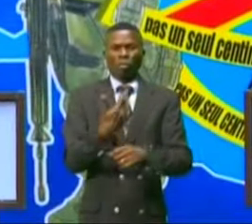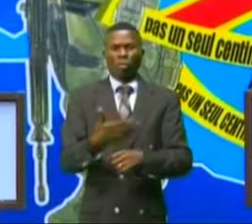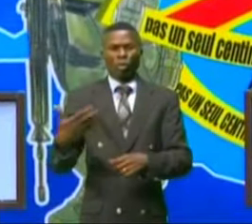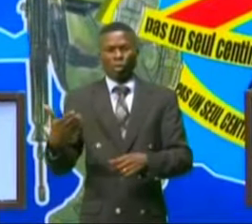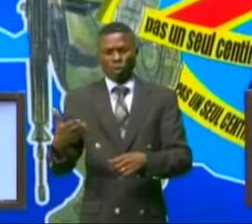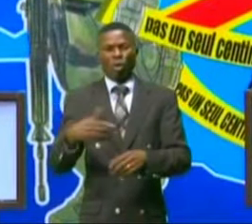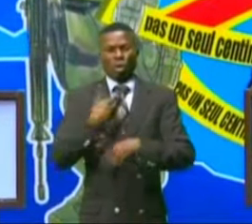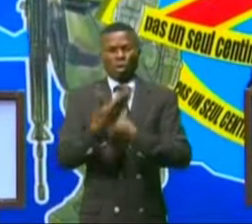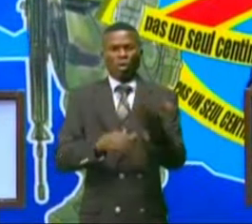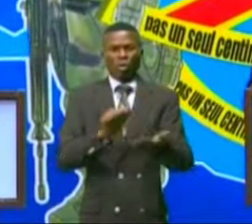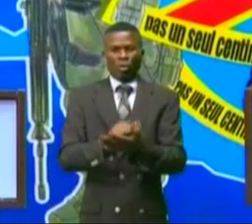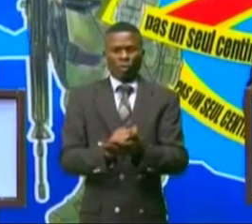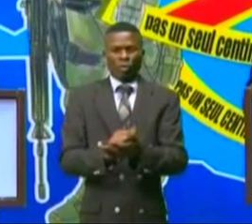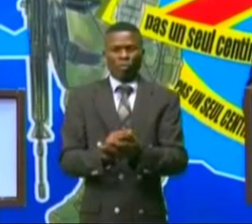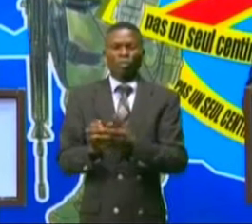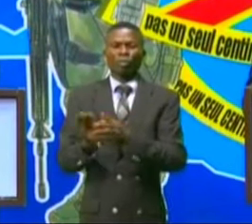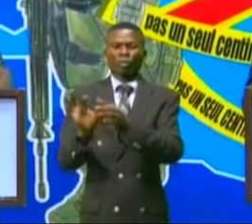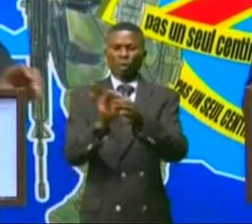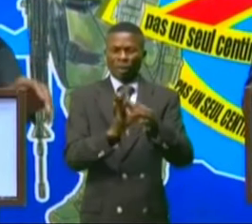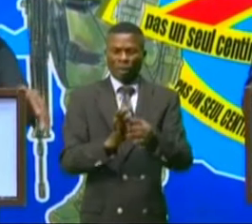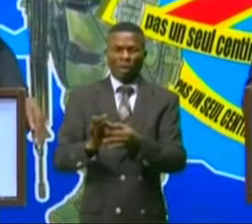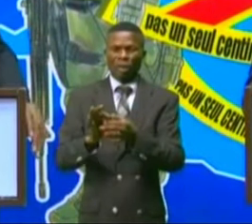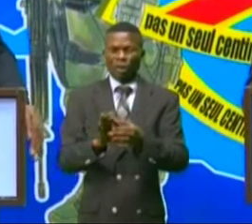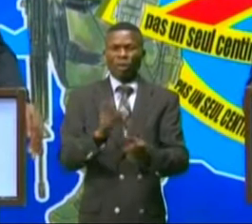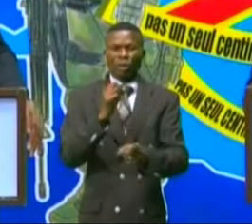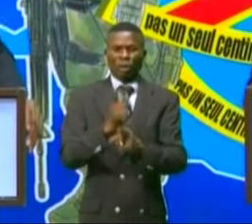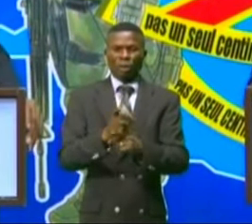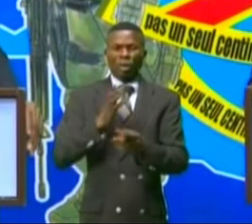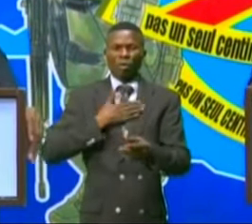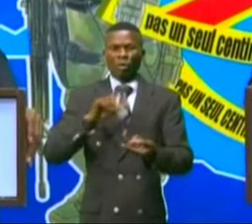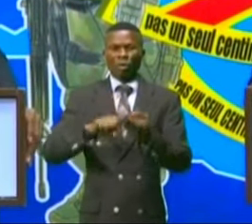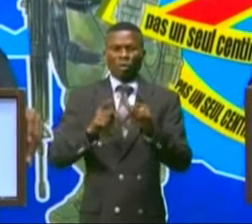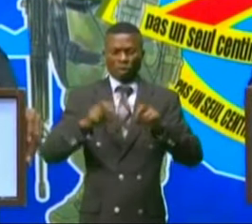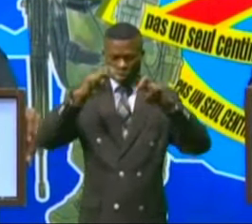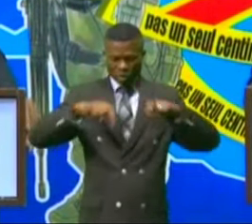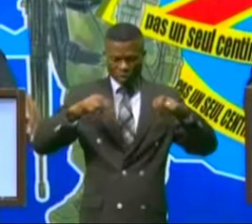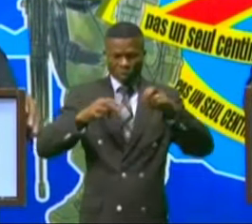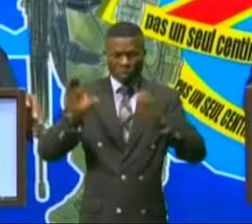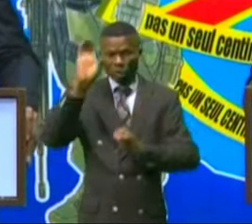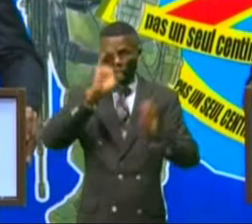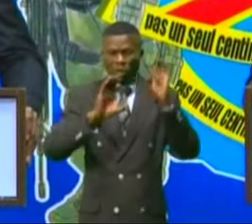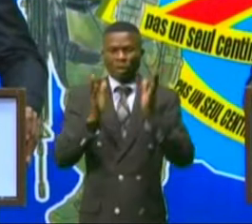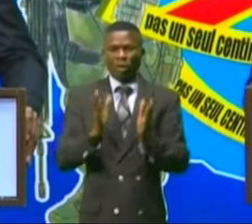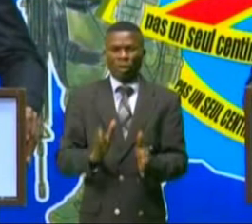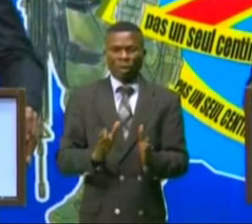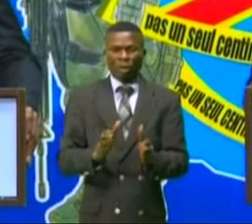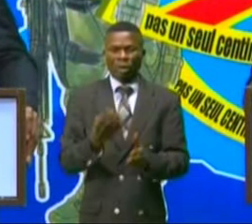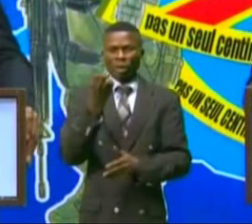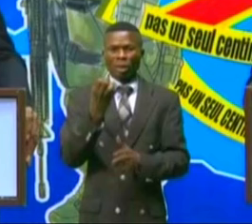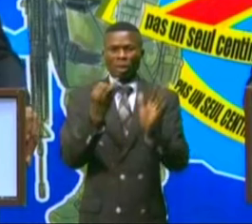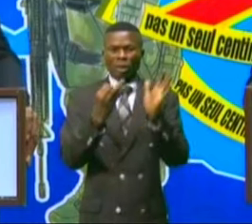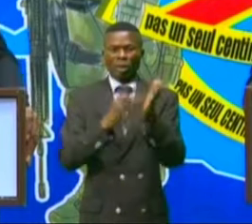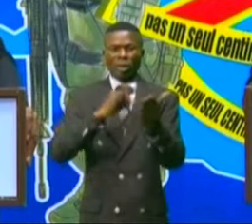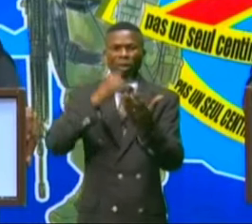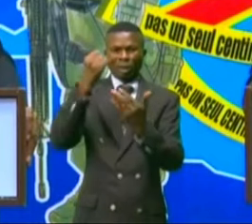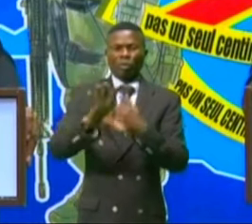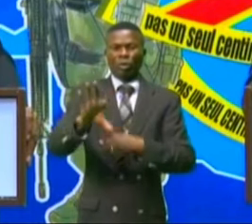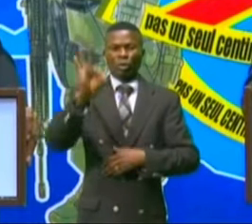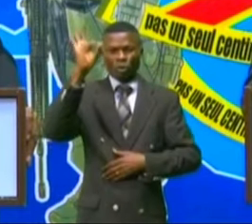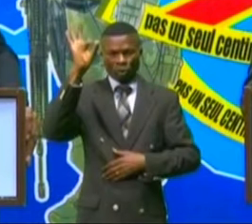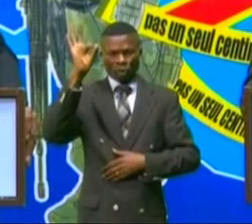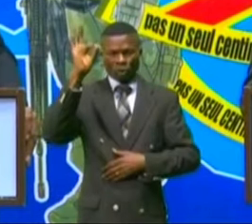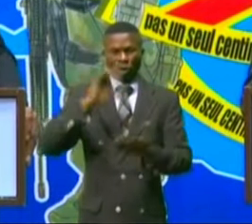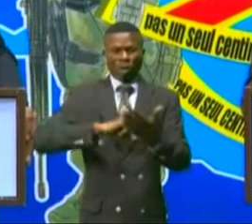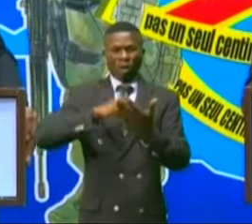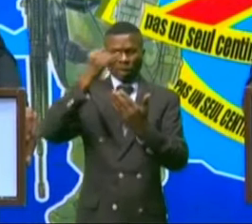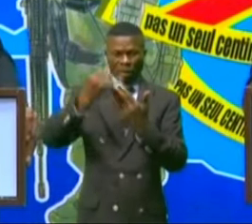sont passées sous la coordination, évidemment, de mon collègue de la recherche scientifique. 47 projets ont été retenus. C'est des